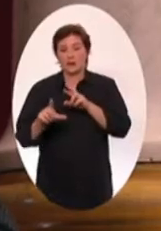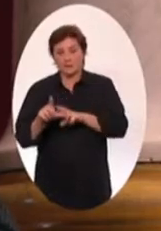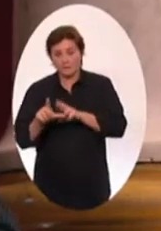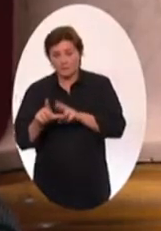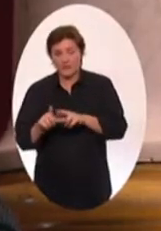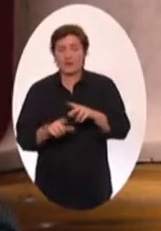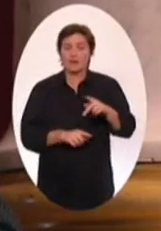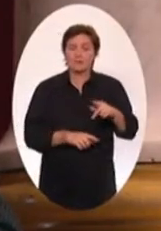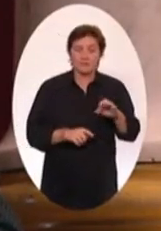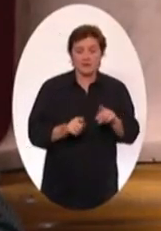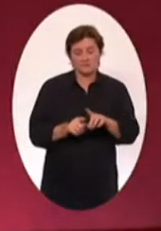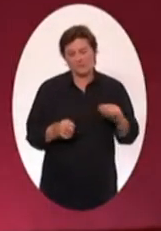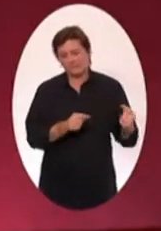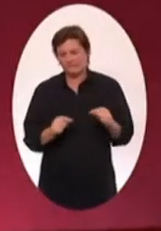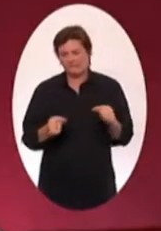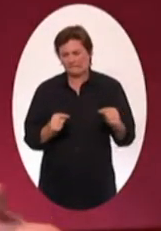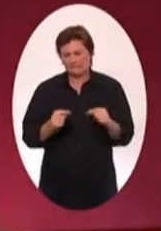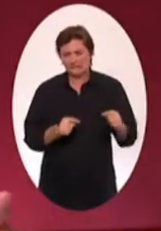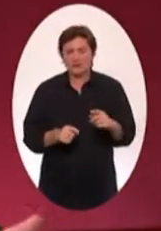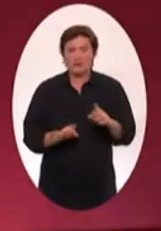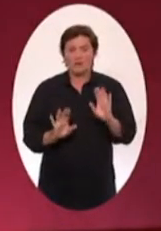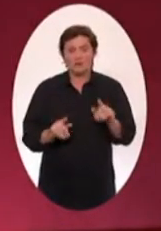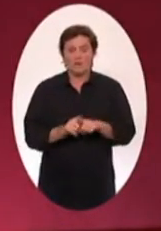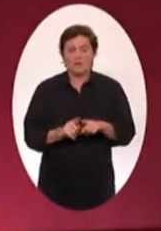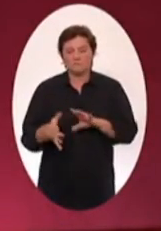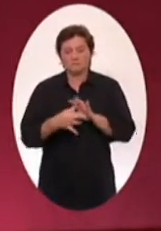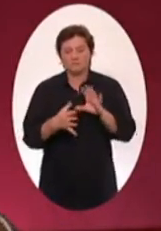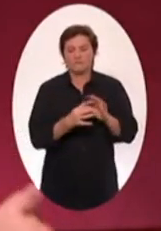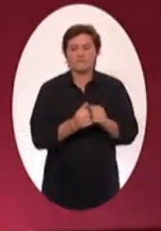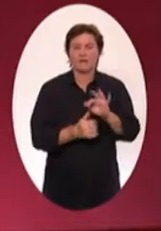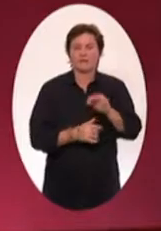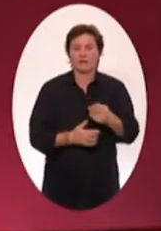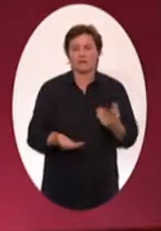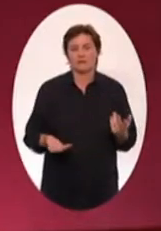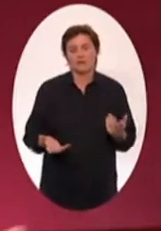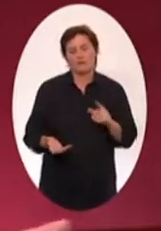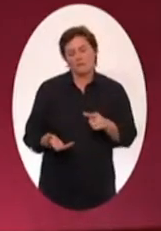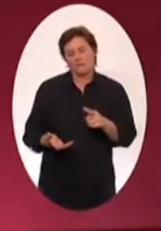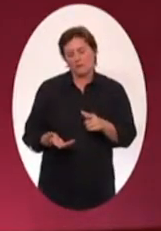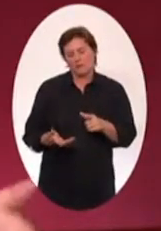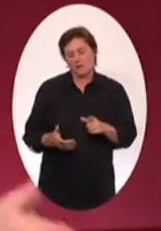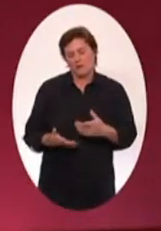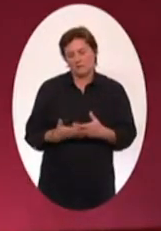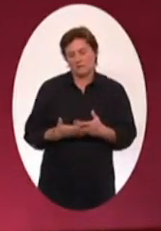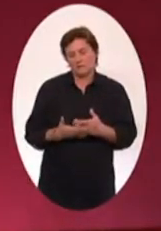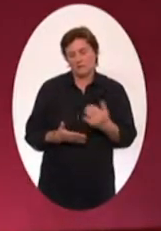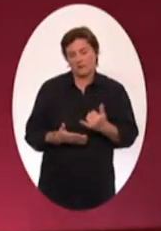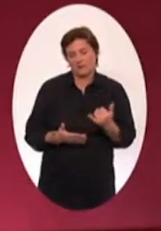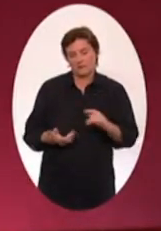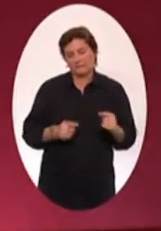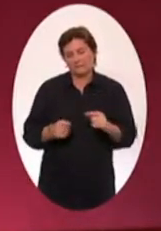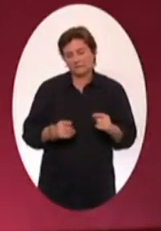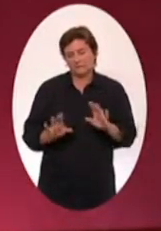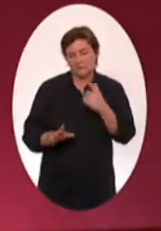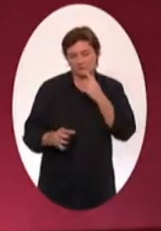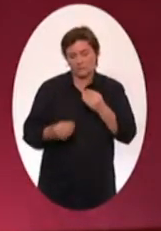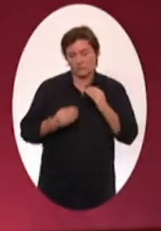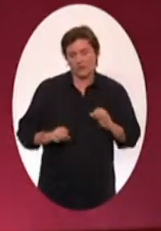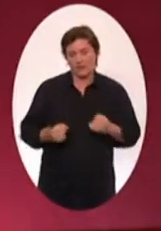mutuellement de faire le jeu du Front National. Oui, mais il faut sortir de ce petit jeu parce qu'il exaspère nos compatriotes, à juste titre d'ailleurs.